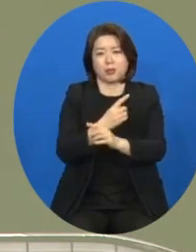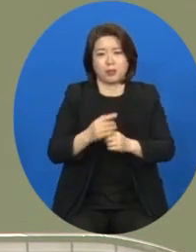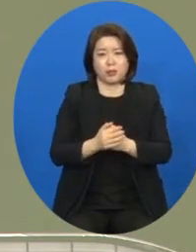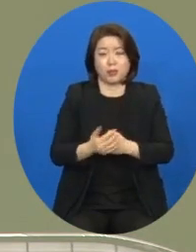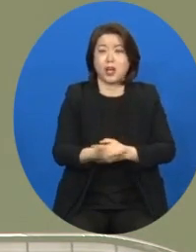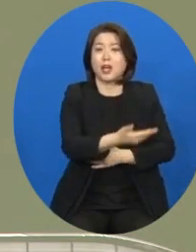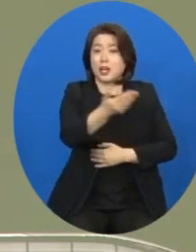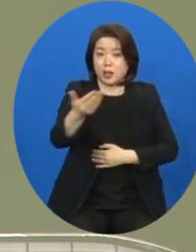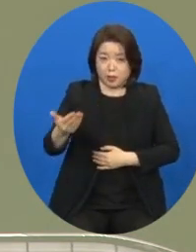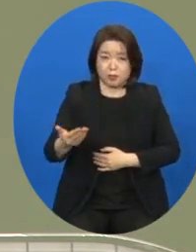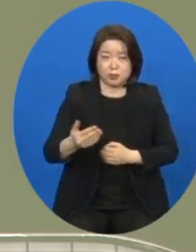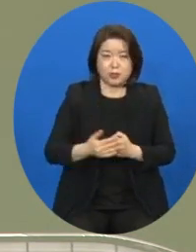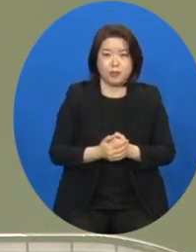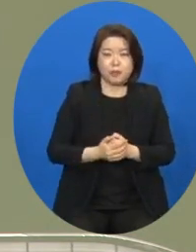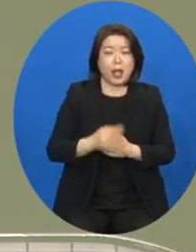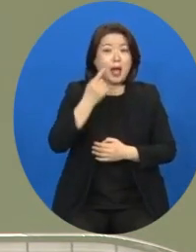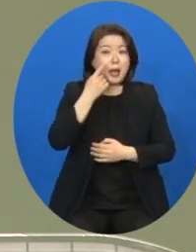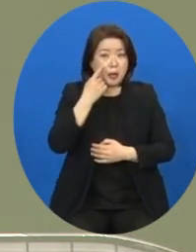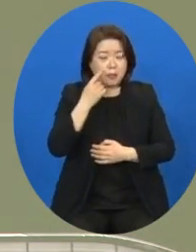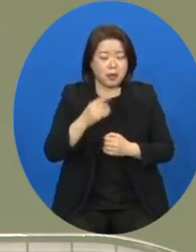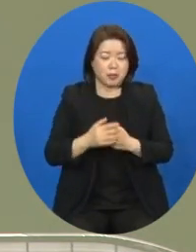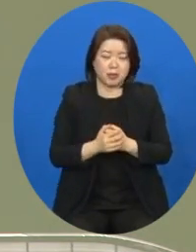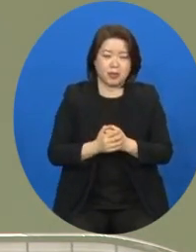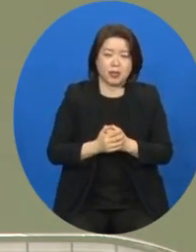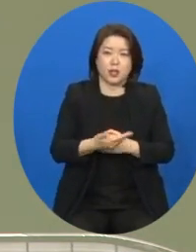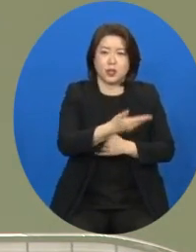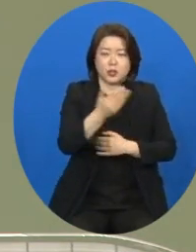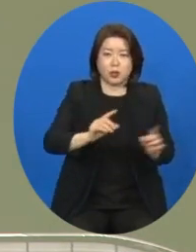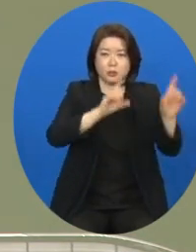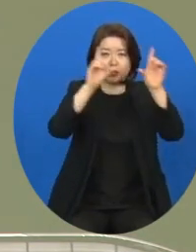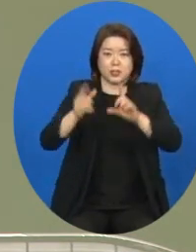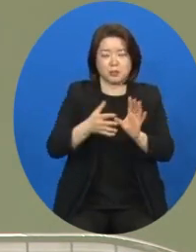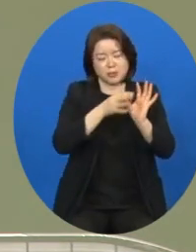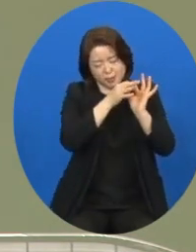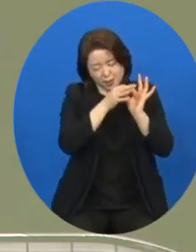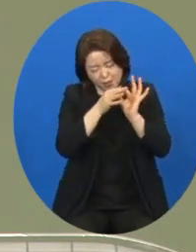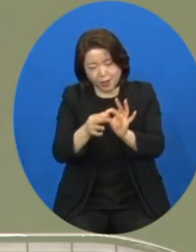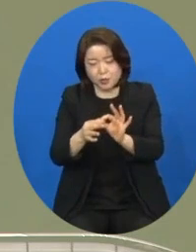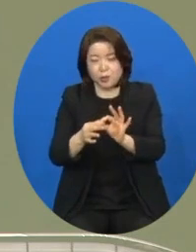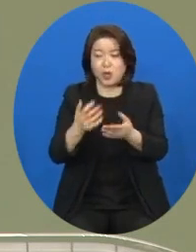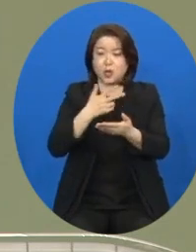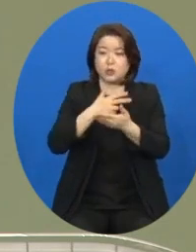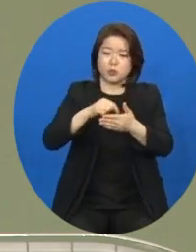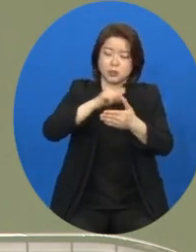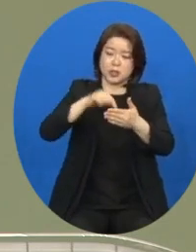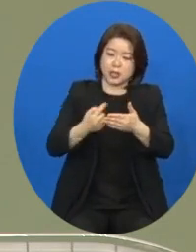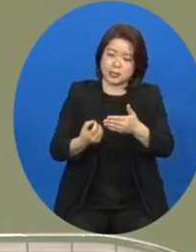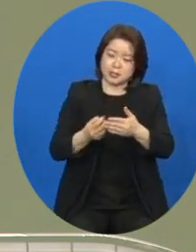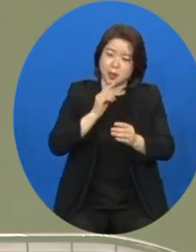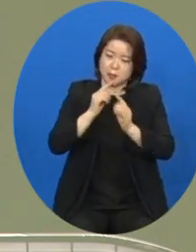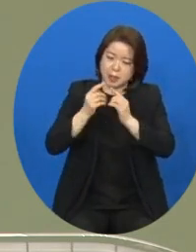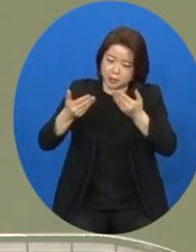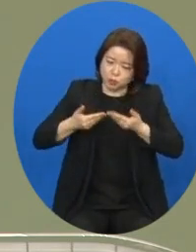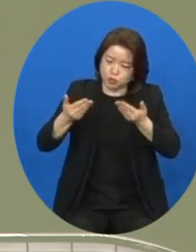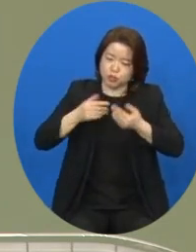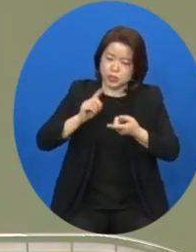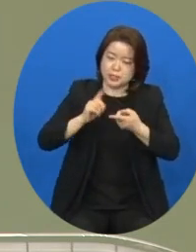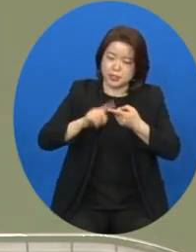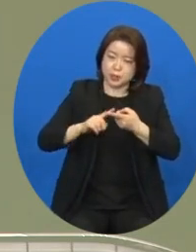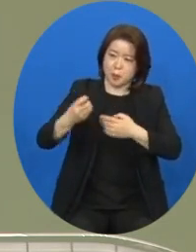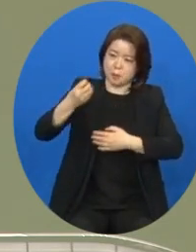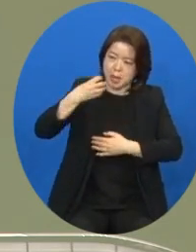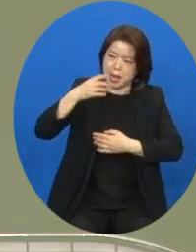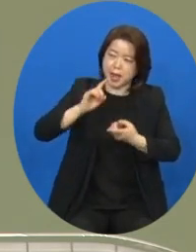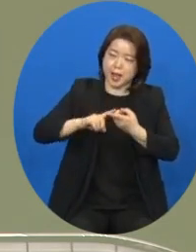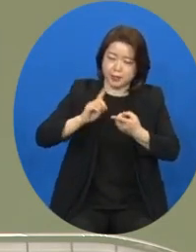한번 여러분, 여러분의 삶을 끊임없이 주님이 내 안에서 말씀하신 대로 순종하리라. 내가 주님께